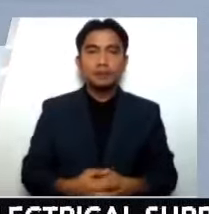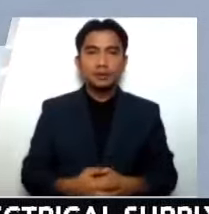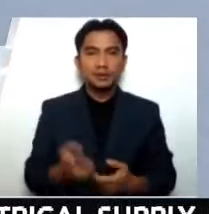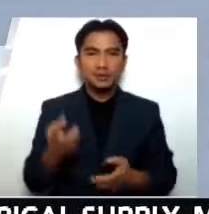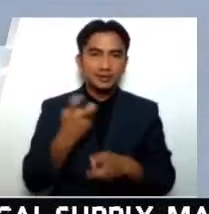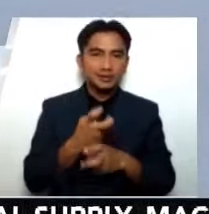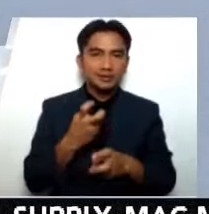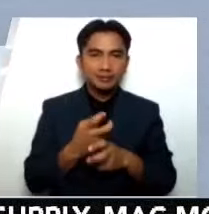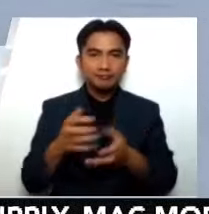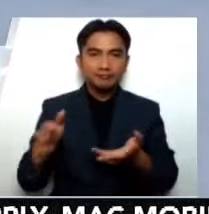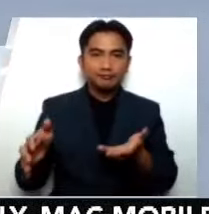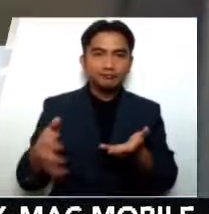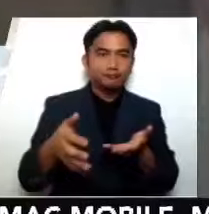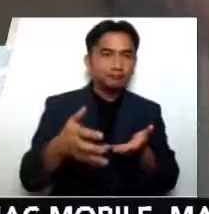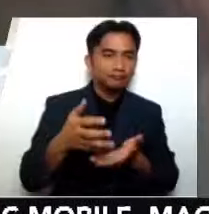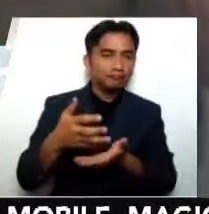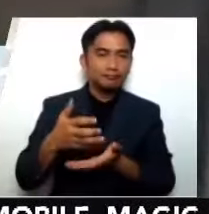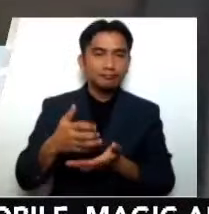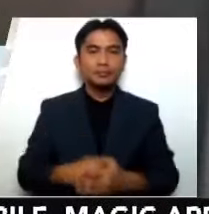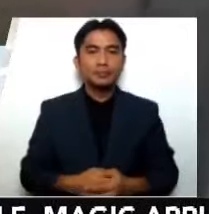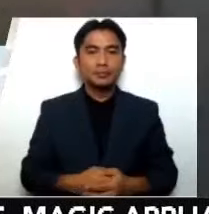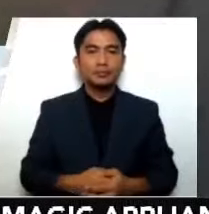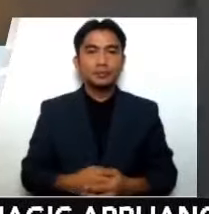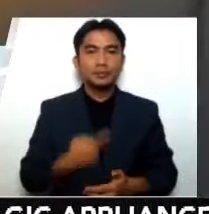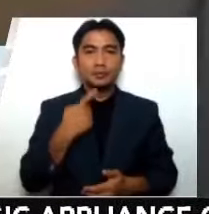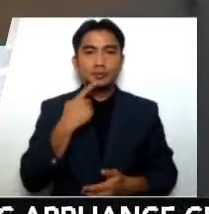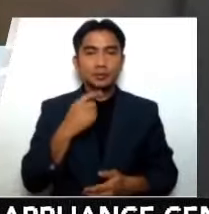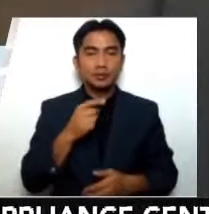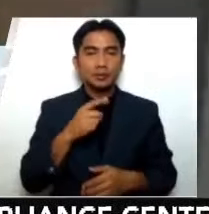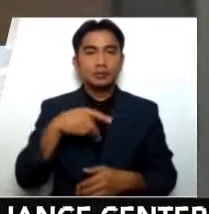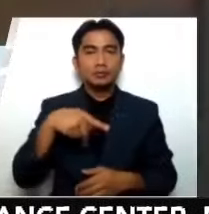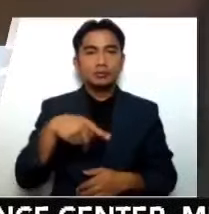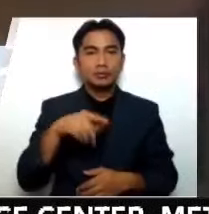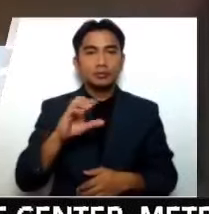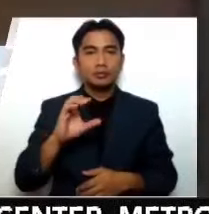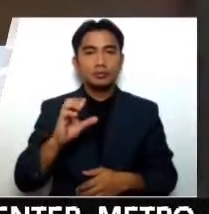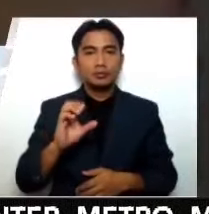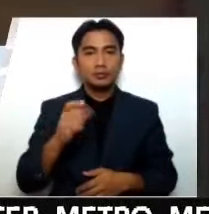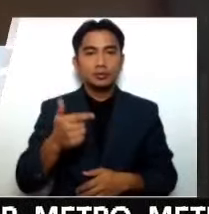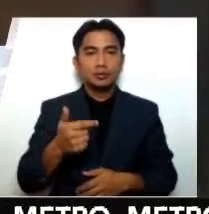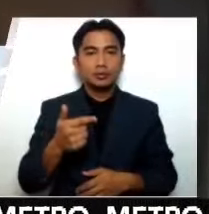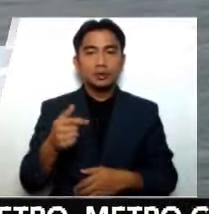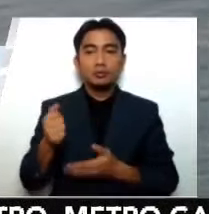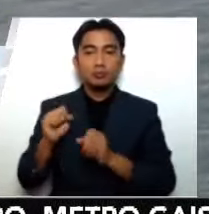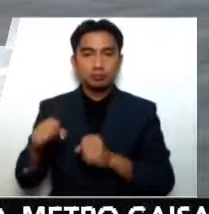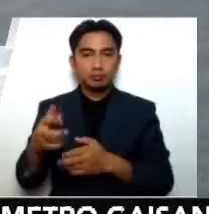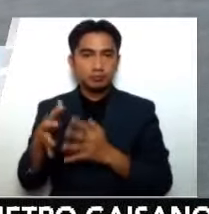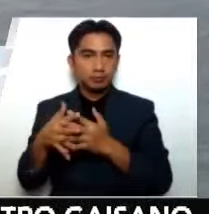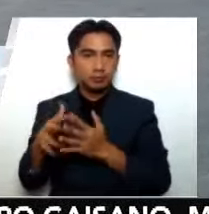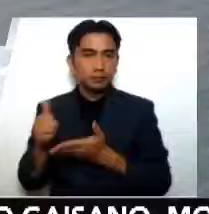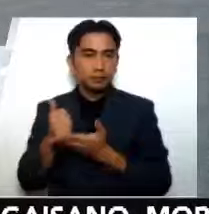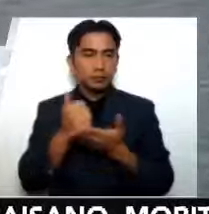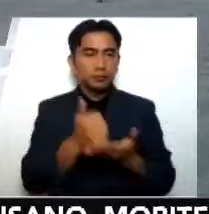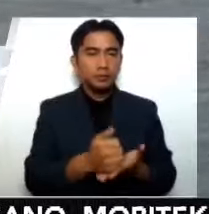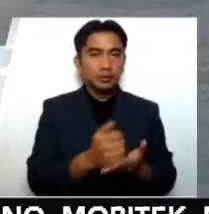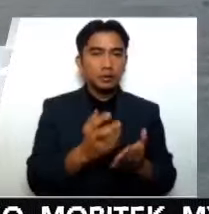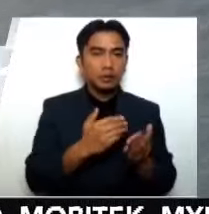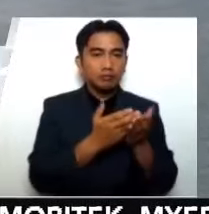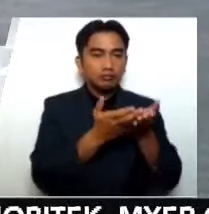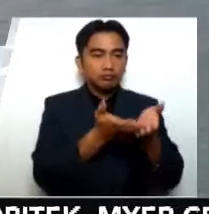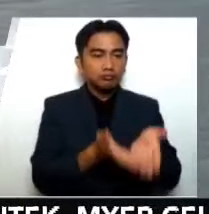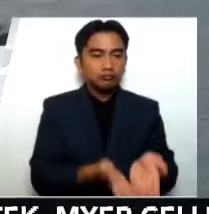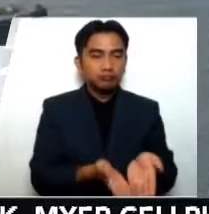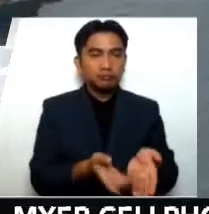valve ng barko. Ayon sa Philippine Coast Guard, tutulong na ang Amerika sa magsalba ng lumubog na motor tanker. hindi pa man tapos ang problema